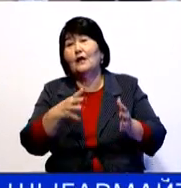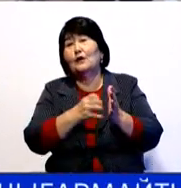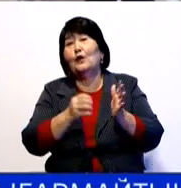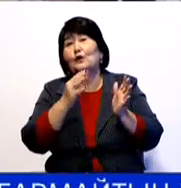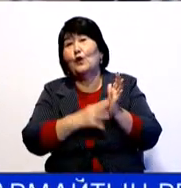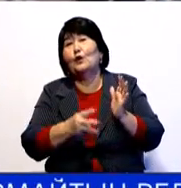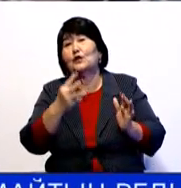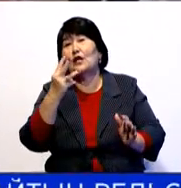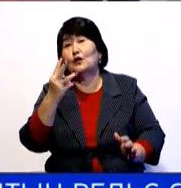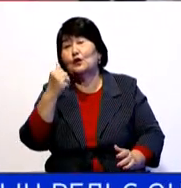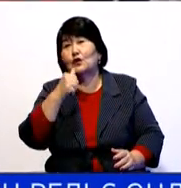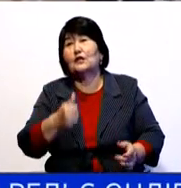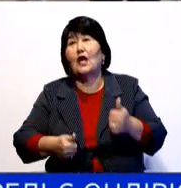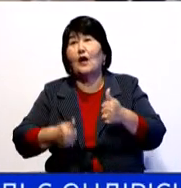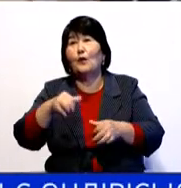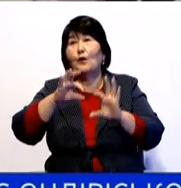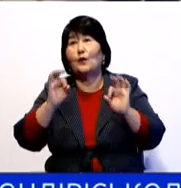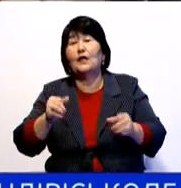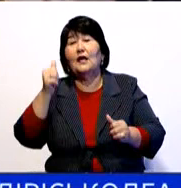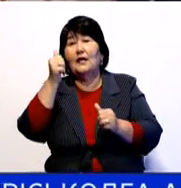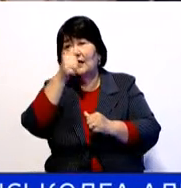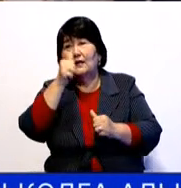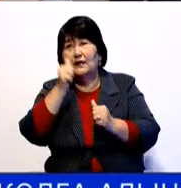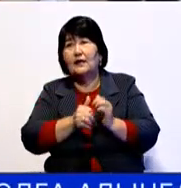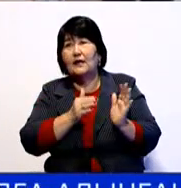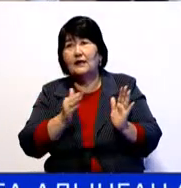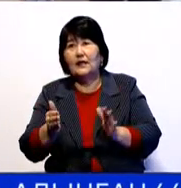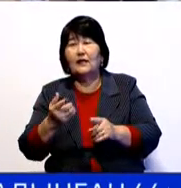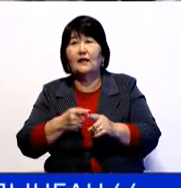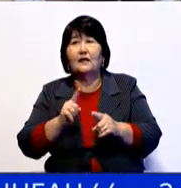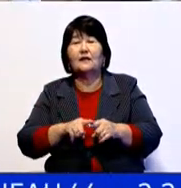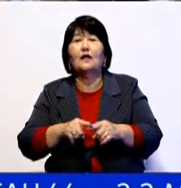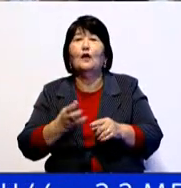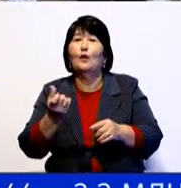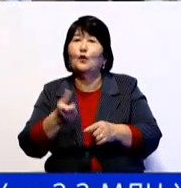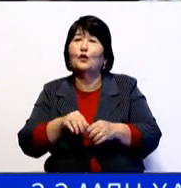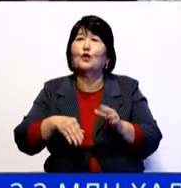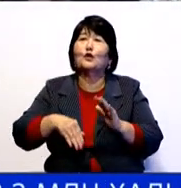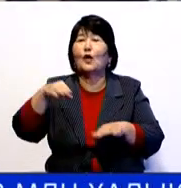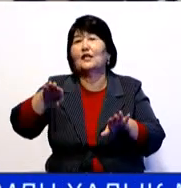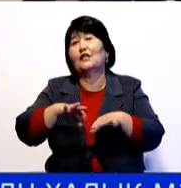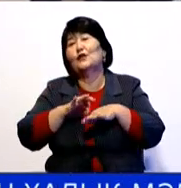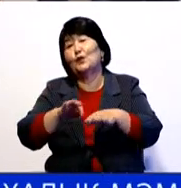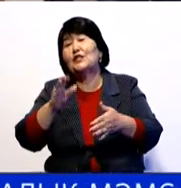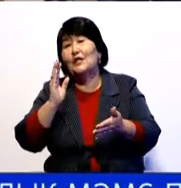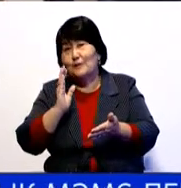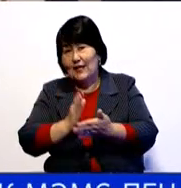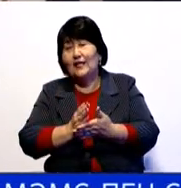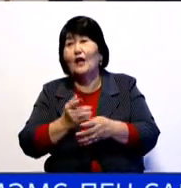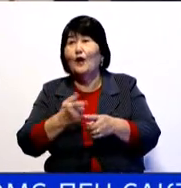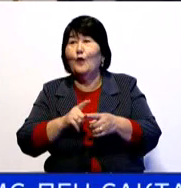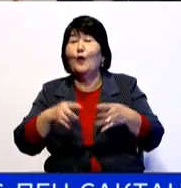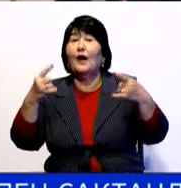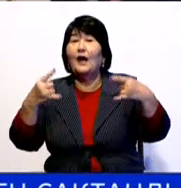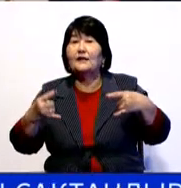1993 жылы бастау алған өнер додасы жыл сайын үздіксіз және өте жоғары деңгейде өткізіліп келеді. Оған